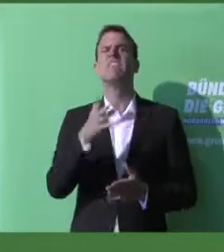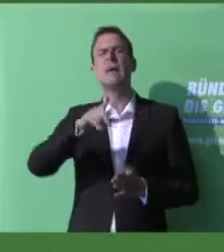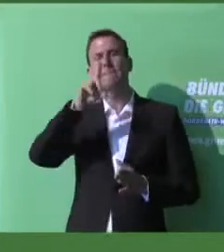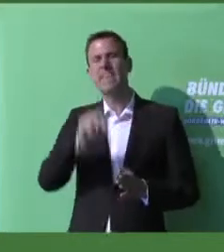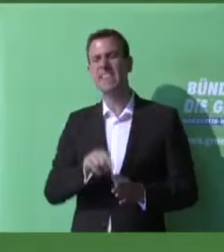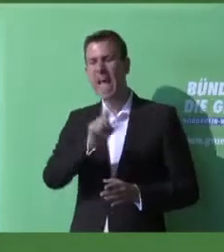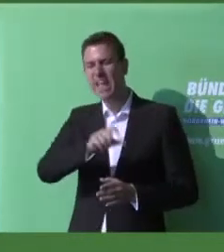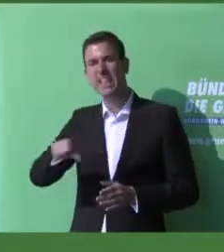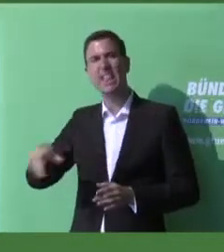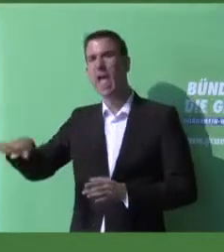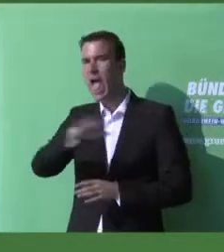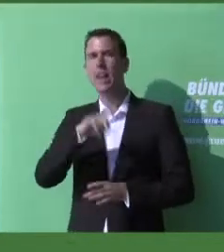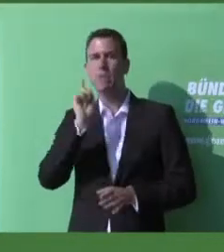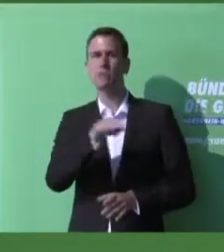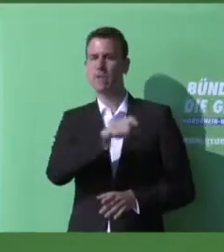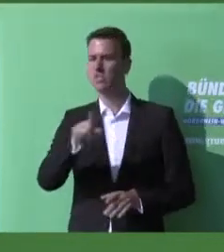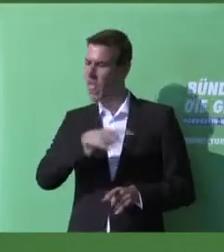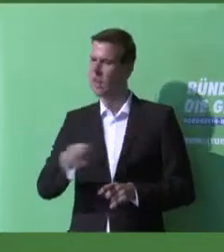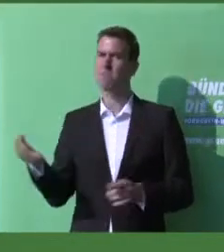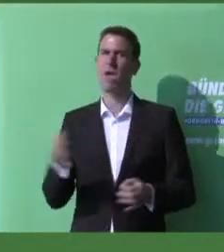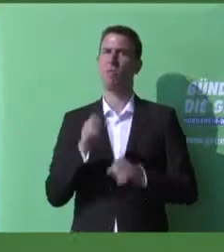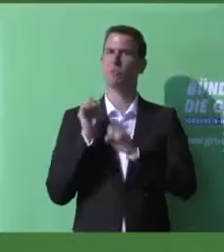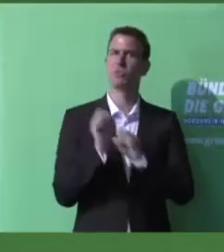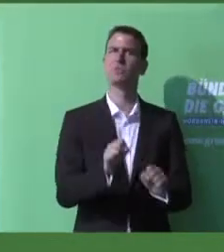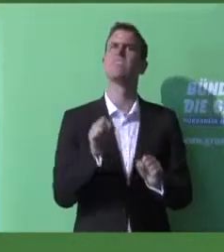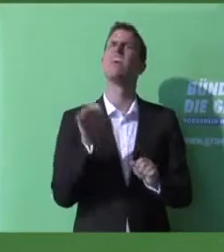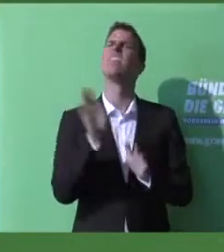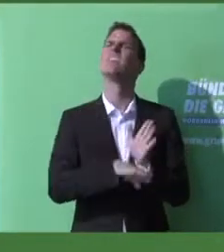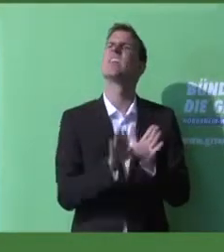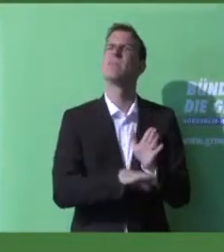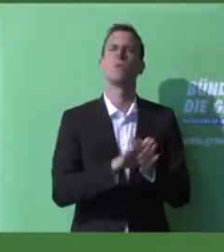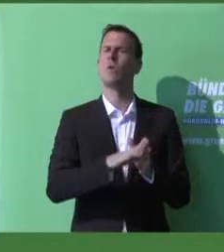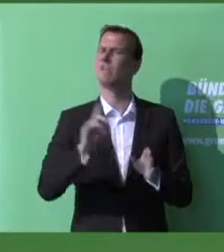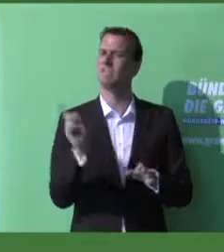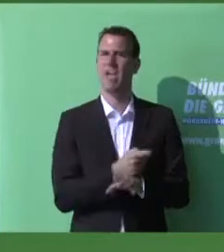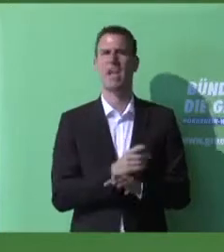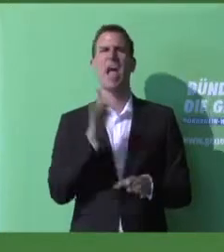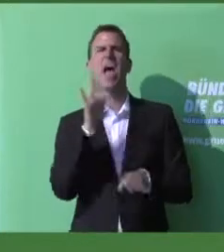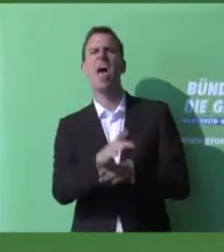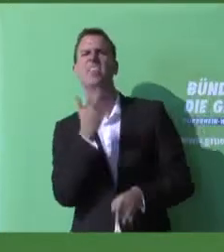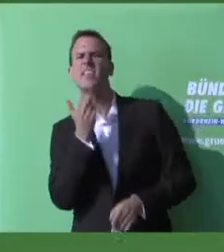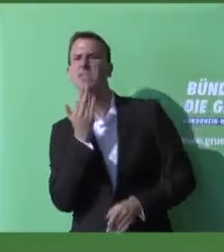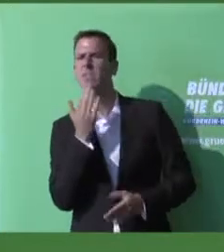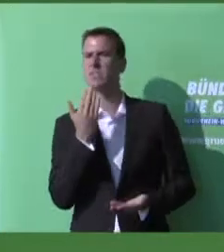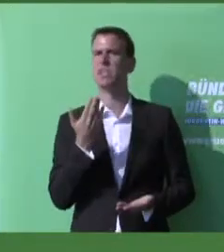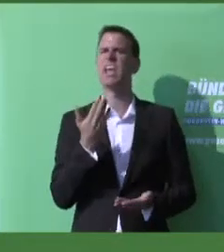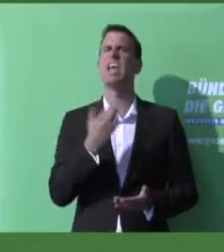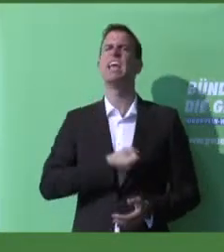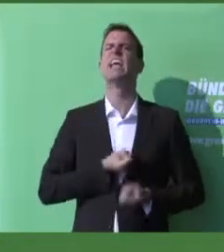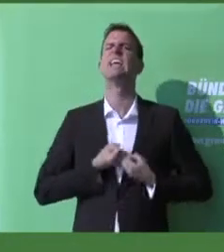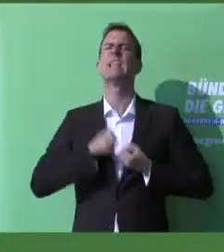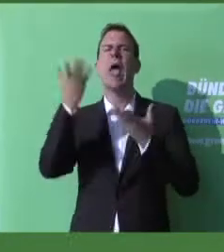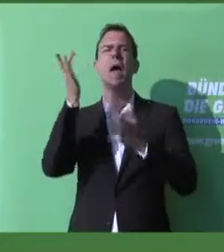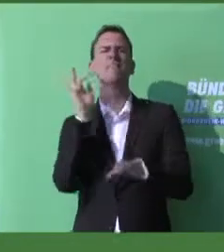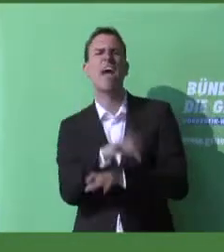Land schützen und Diskriminierungen beenden. Antisemitismus,